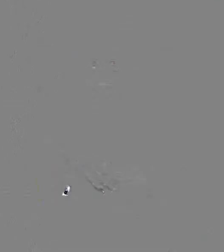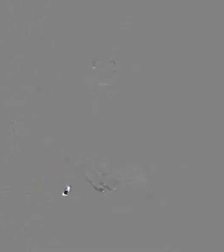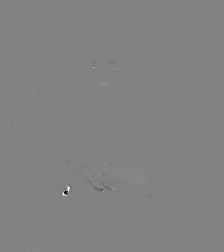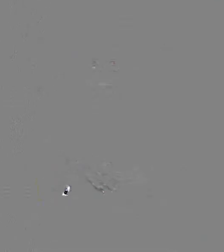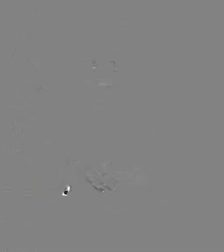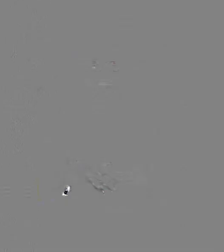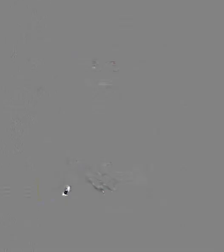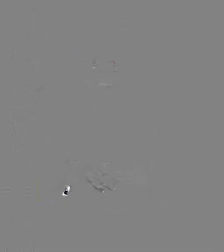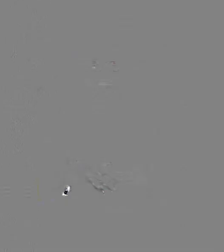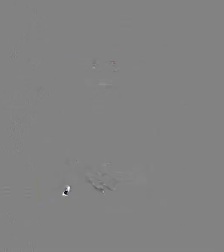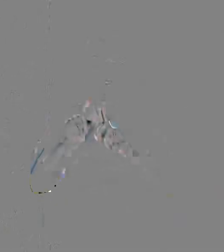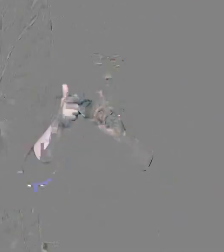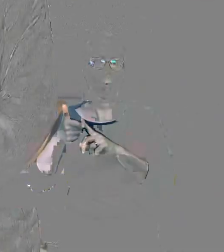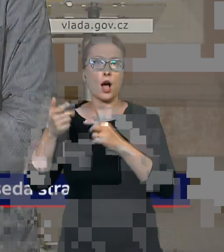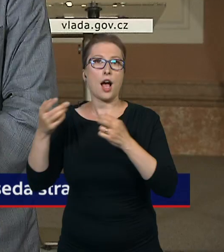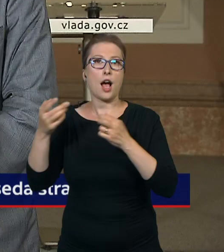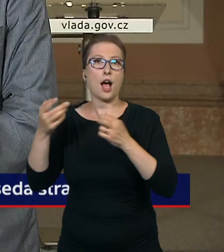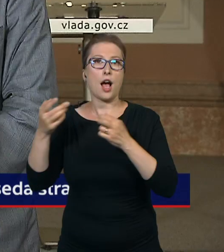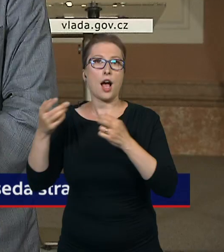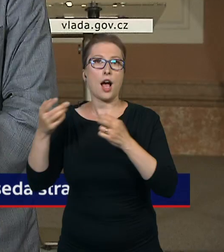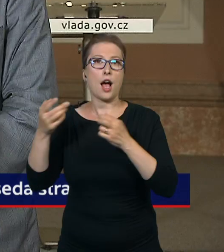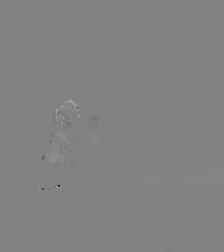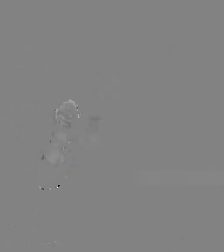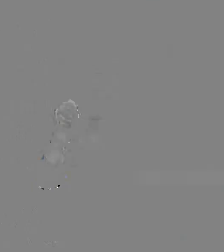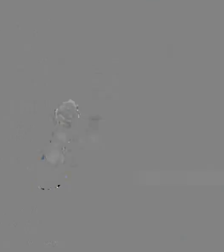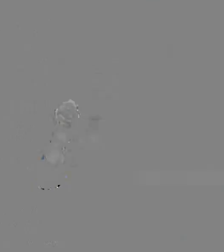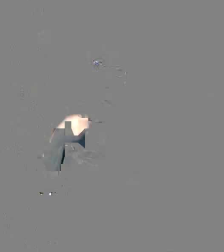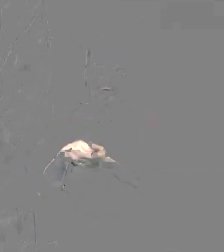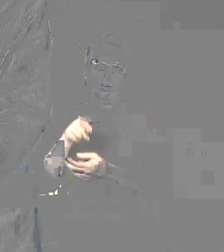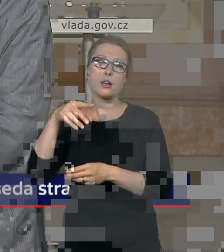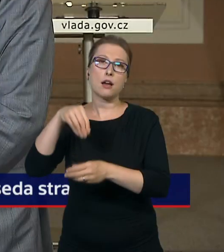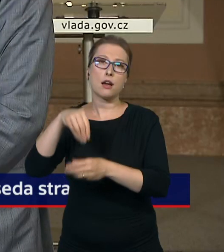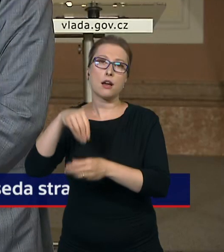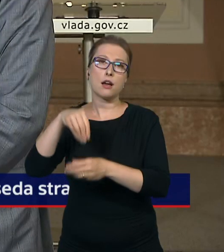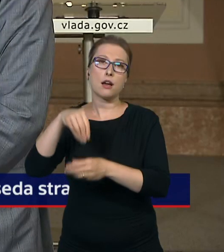jinou tak zaměstnanců